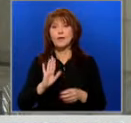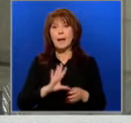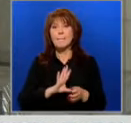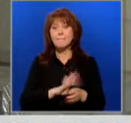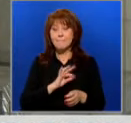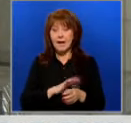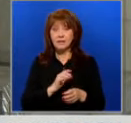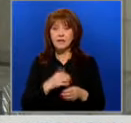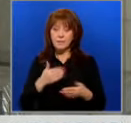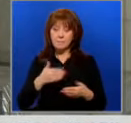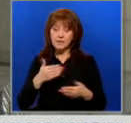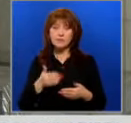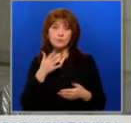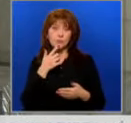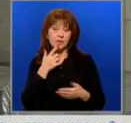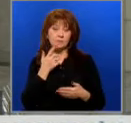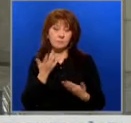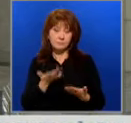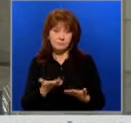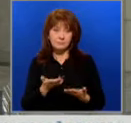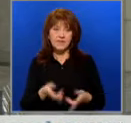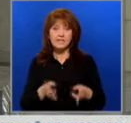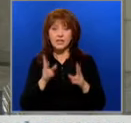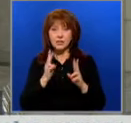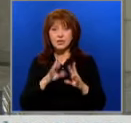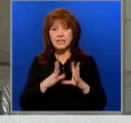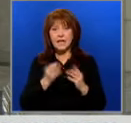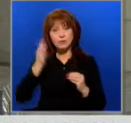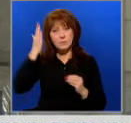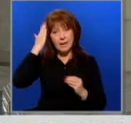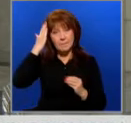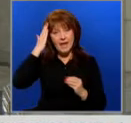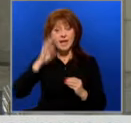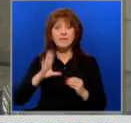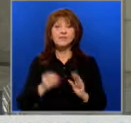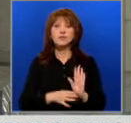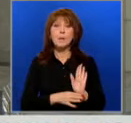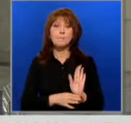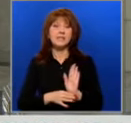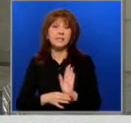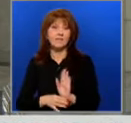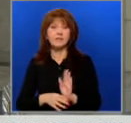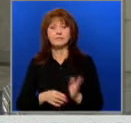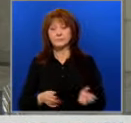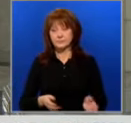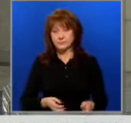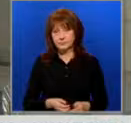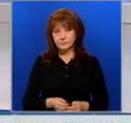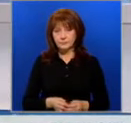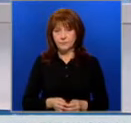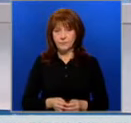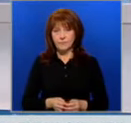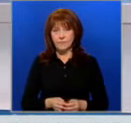се уточни вече окончателно и с премиера, и с всички представители на заинтересованите